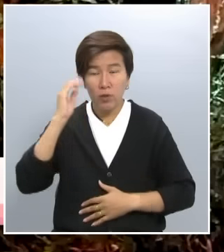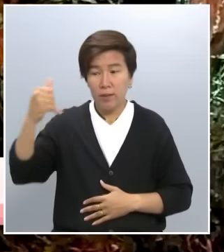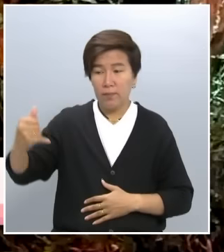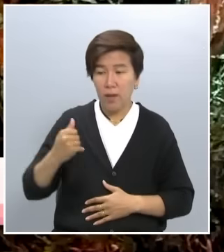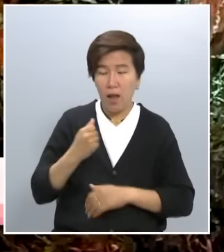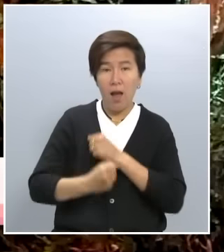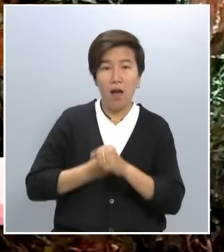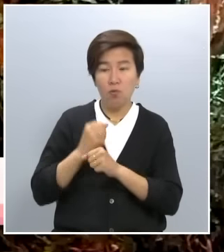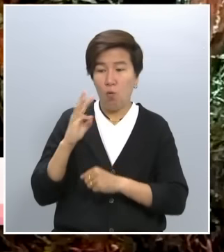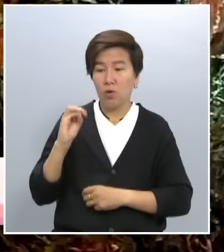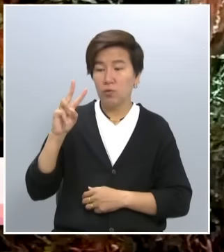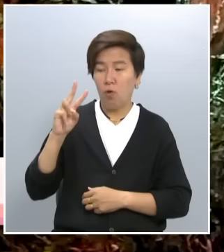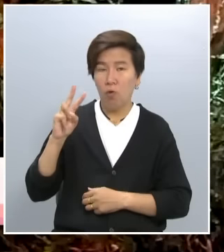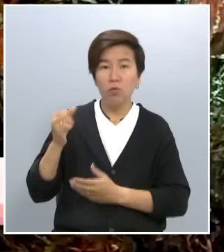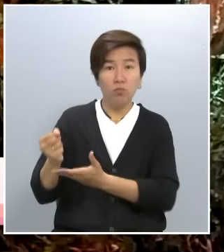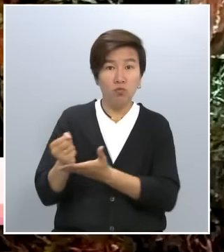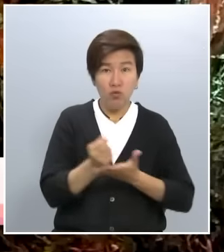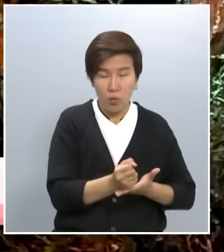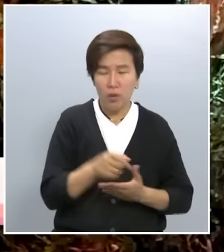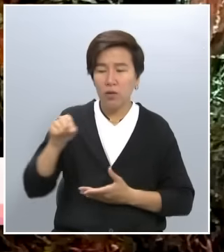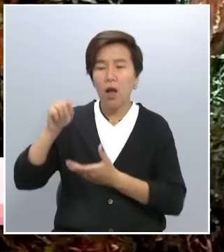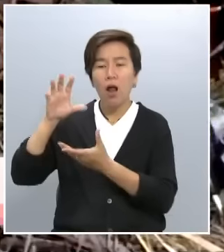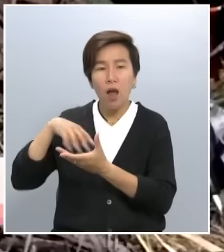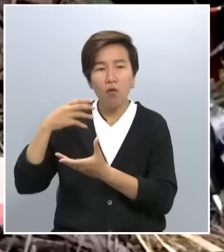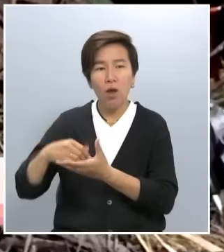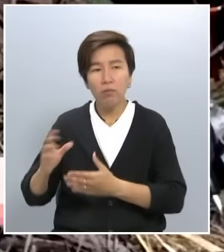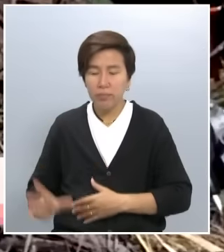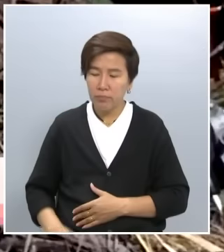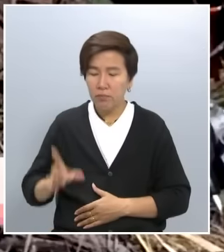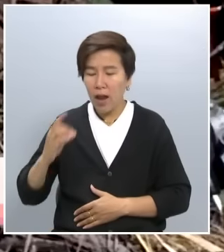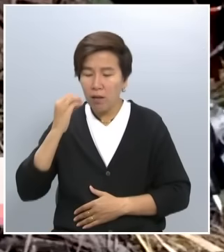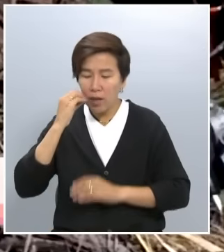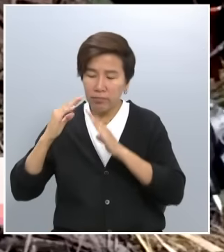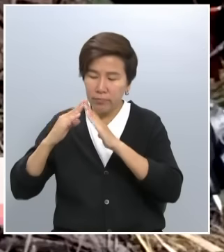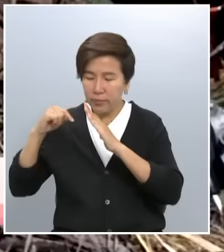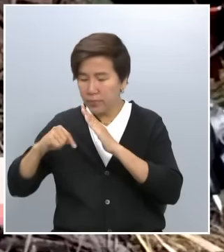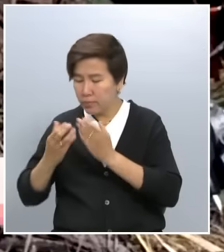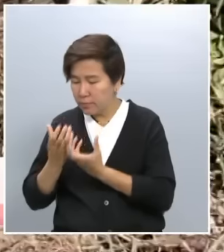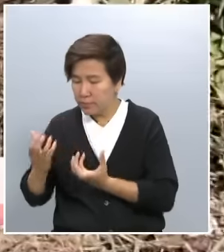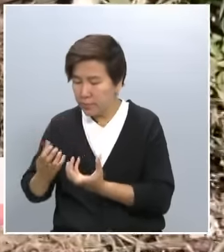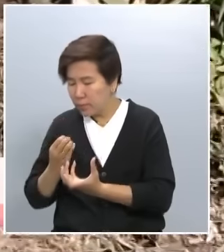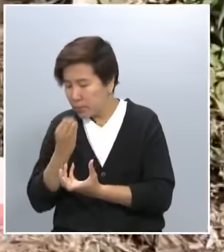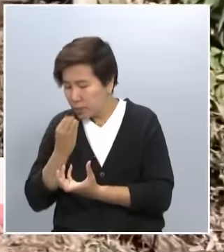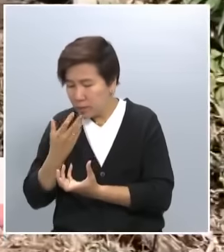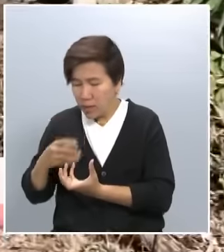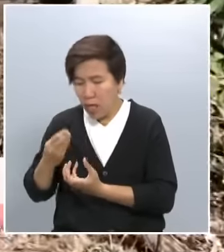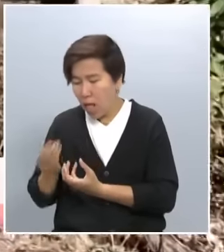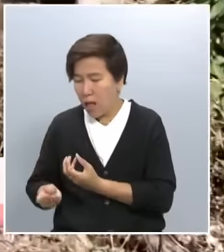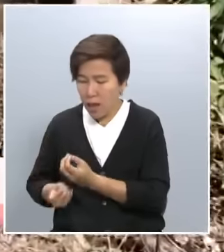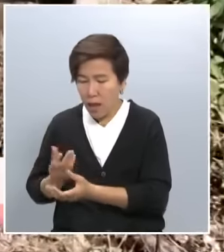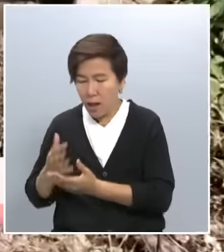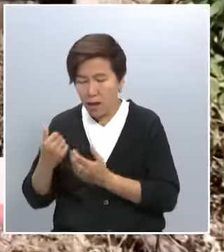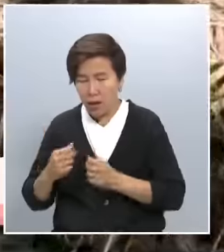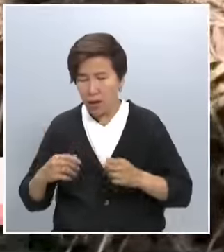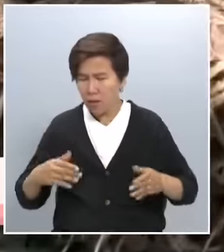62 ปีเล่าเหตุการณ์บอกว่าตอนนั้นเขากำลังให้ข้าวสุนัขอยู่หลังบ้านได้ยินเสียงเหมือนกับรถชนกันก็เลยวิ่งออกมาดูได้